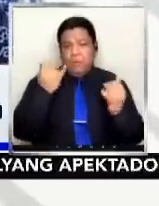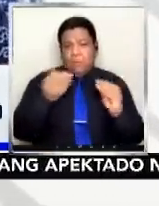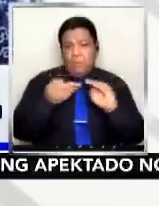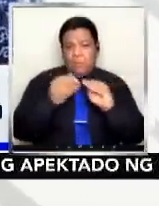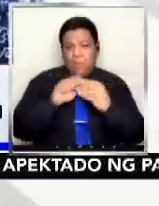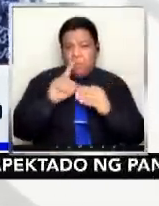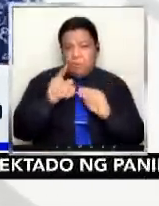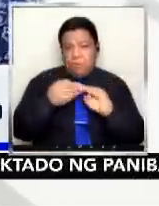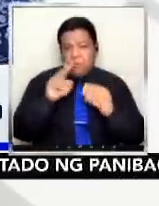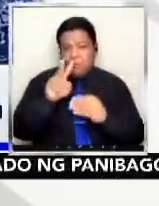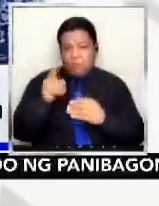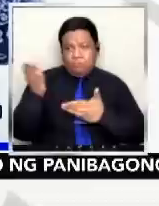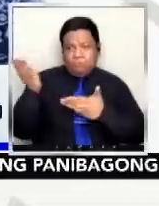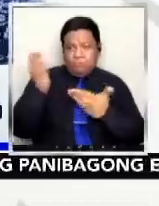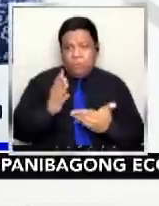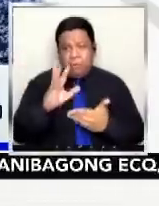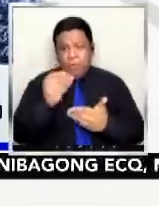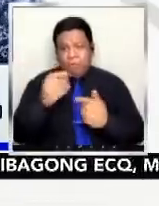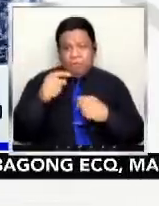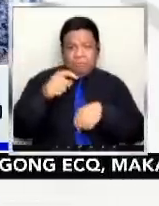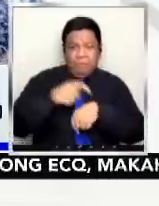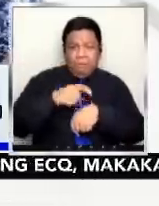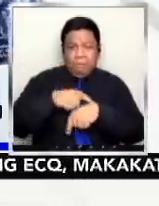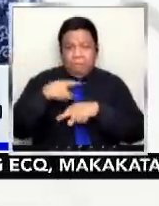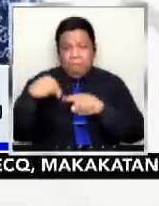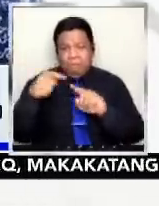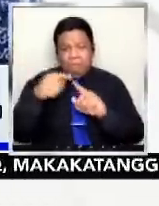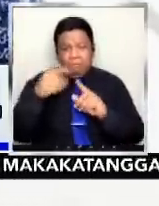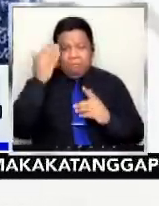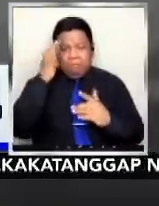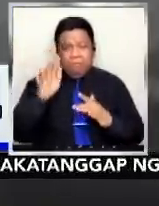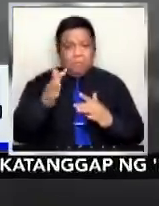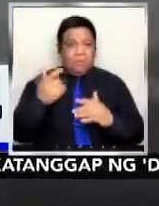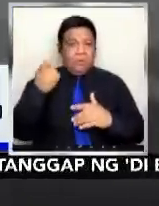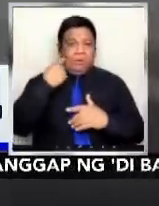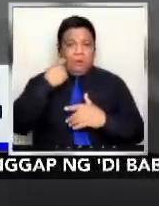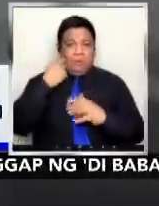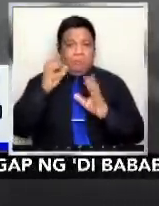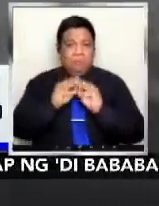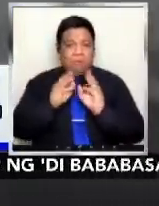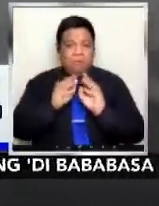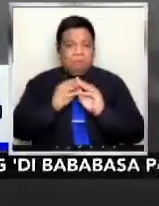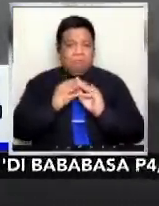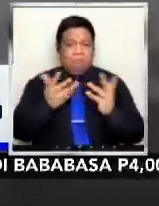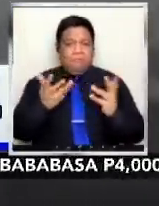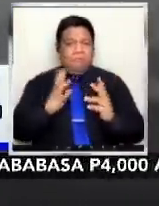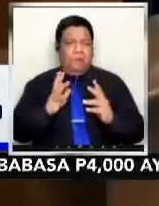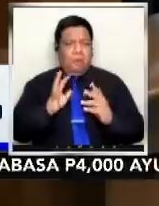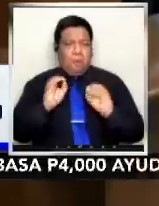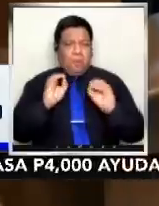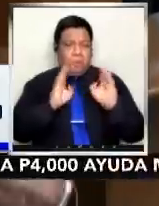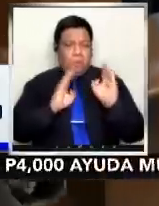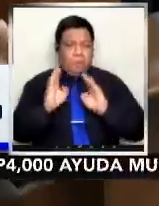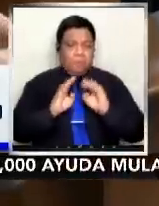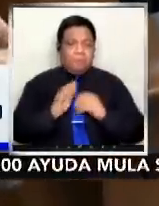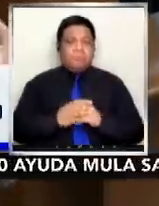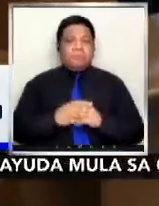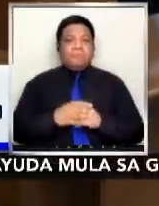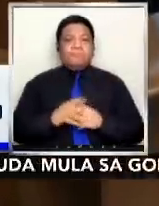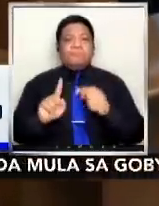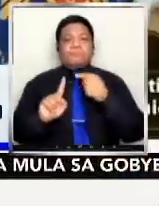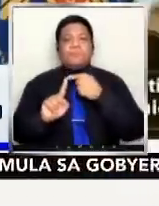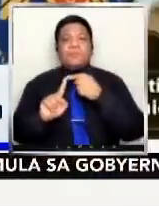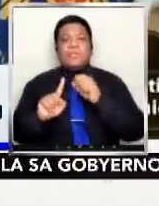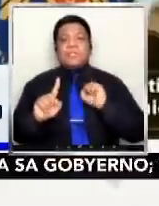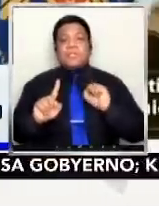time frame. And so far in our meeting 2 days ago, walang problema. Supply din ang isa sa nakikitang challenge ni Senador Panfilo